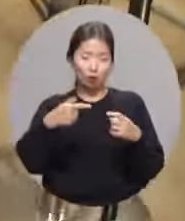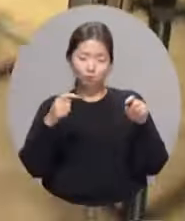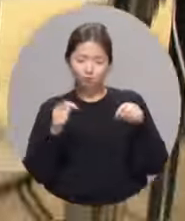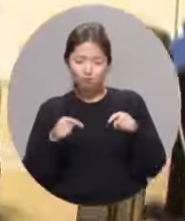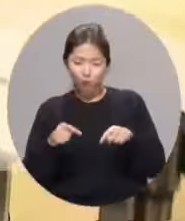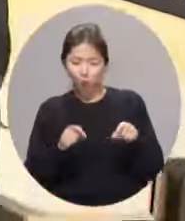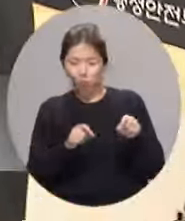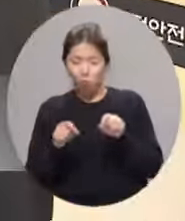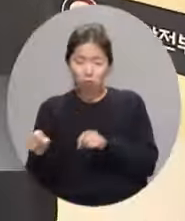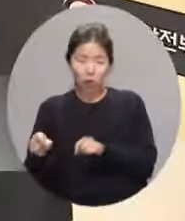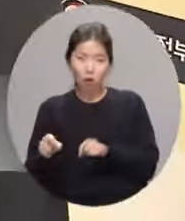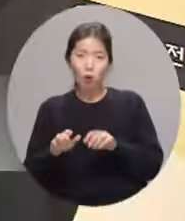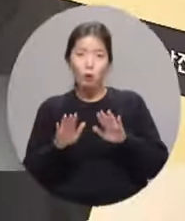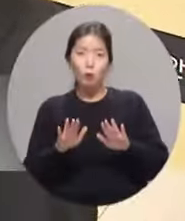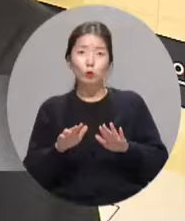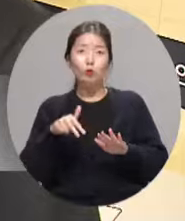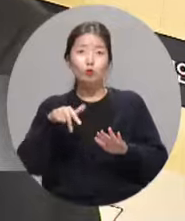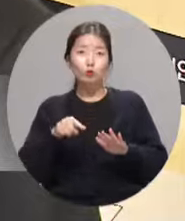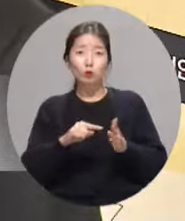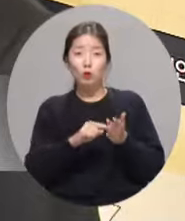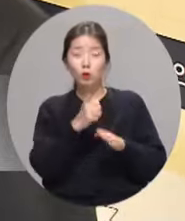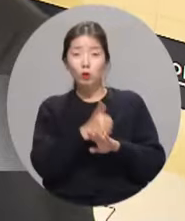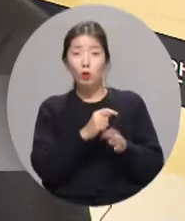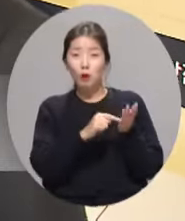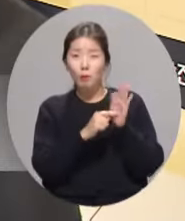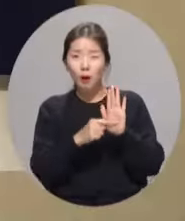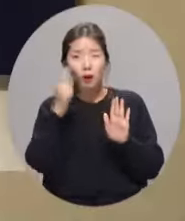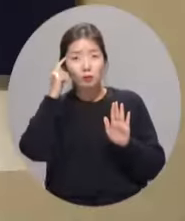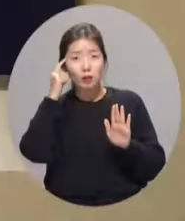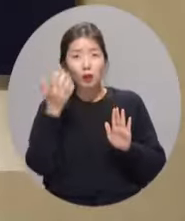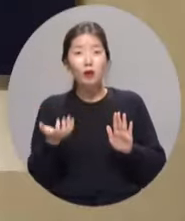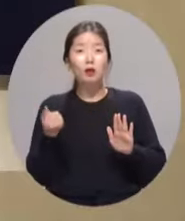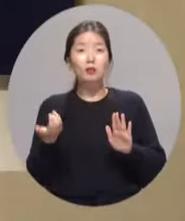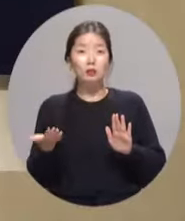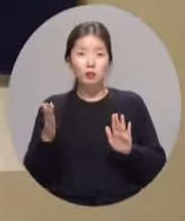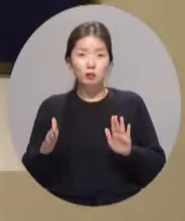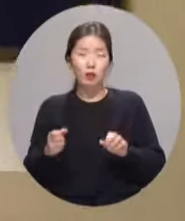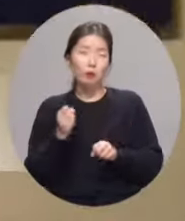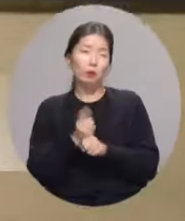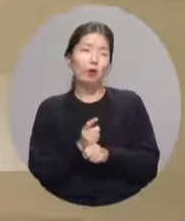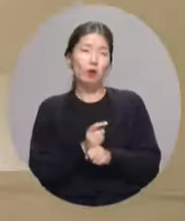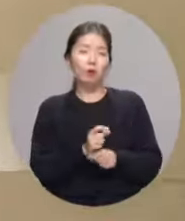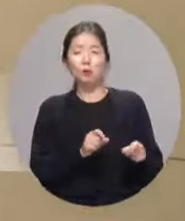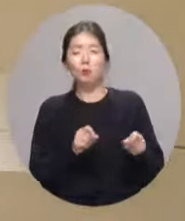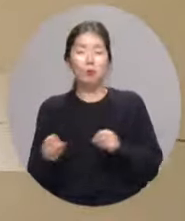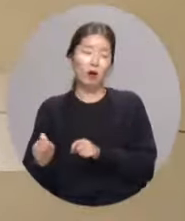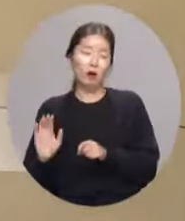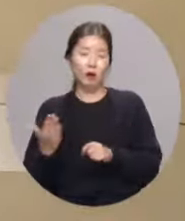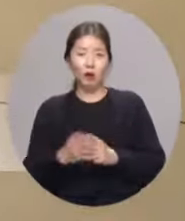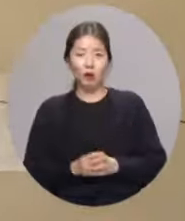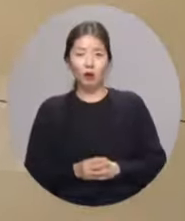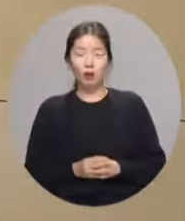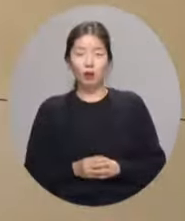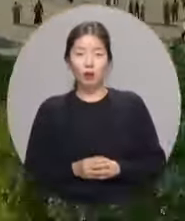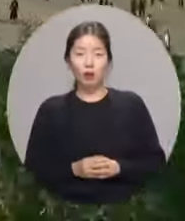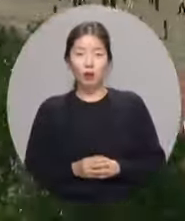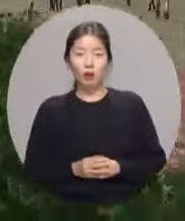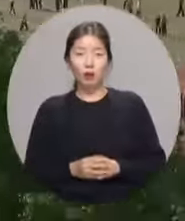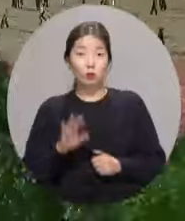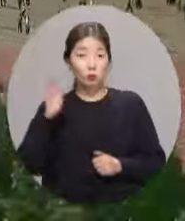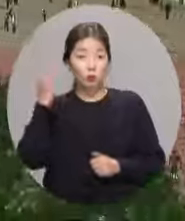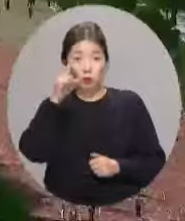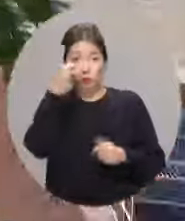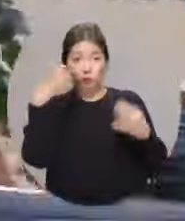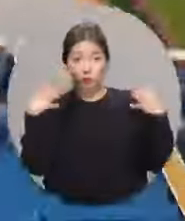해를 넘겨 당초 이번 주 심의 결과가 나올 걸로 예상됐지만 일정이 또다시 연기된 겁니다. 이런 가운데